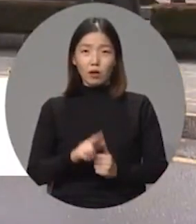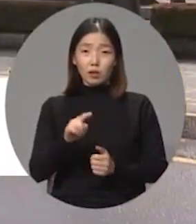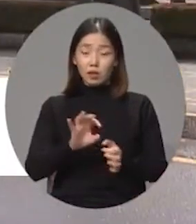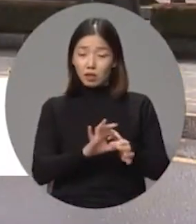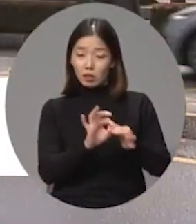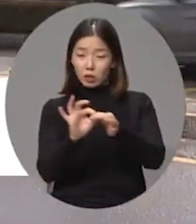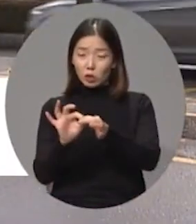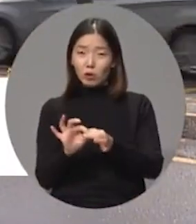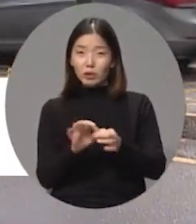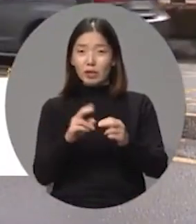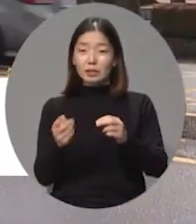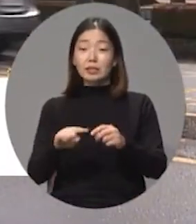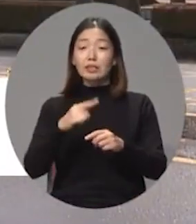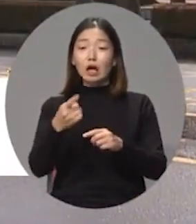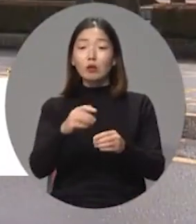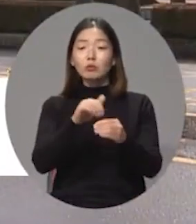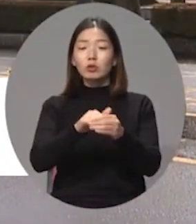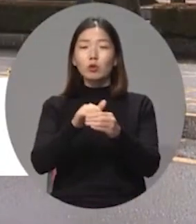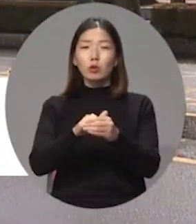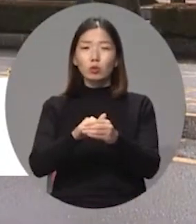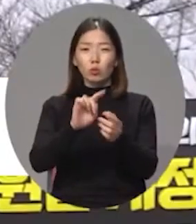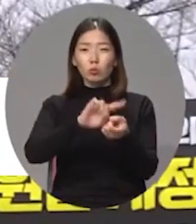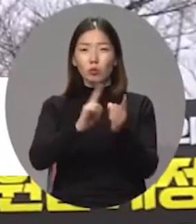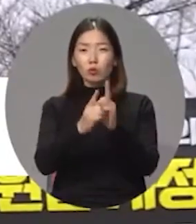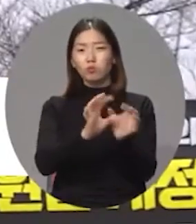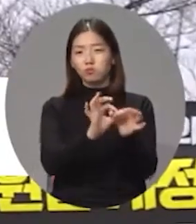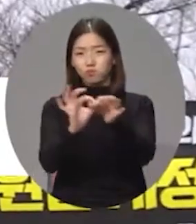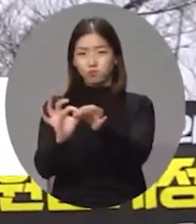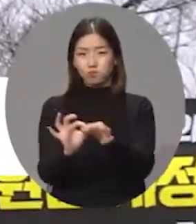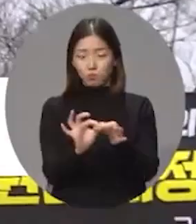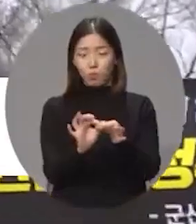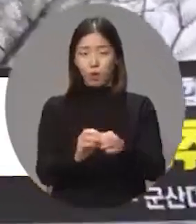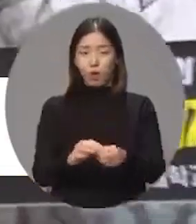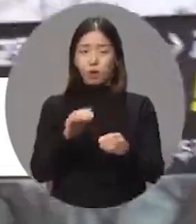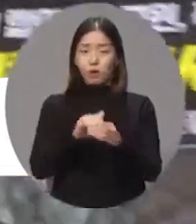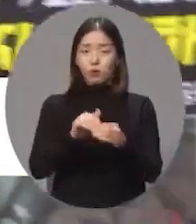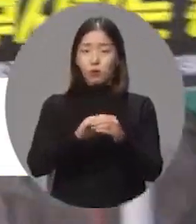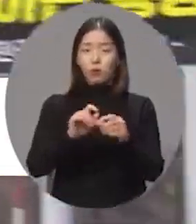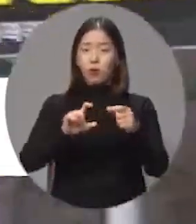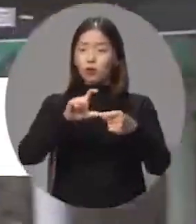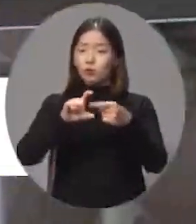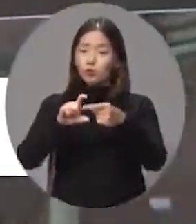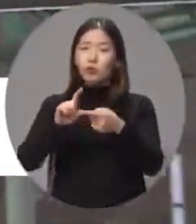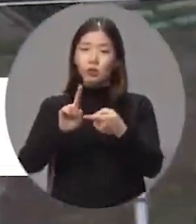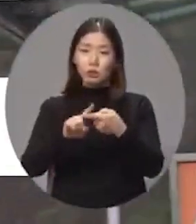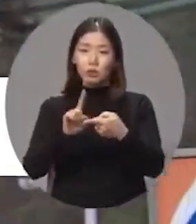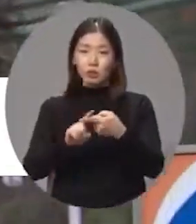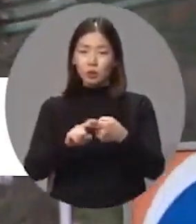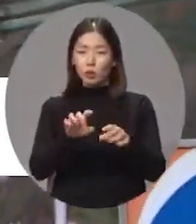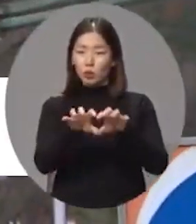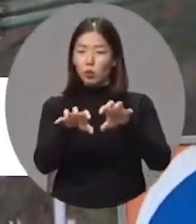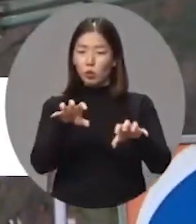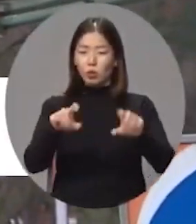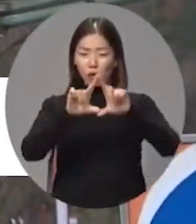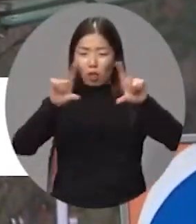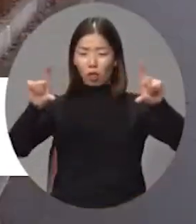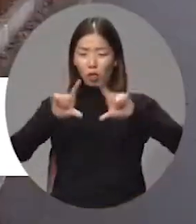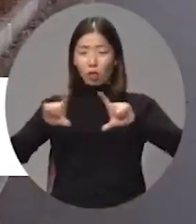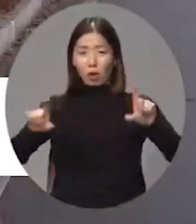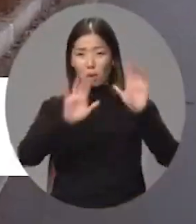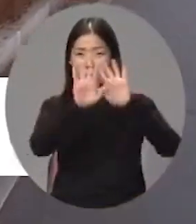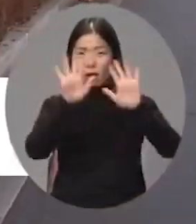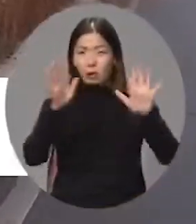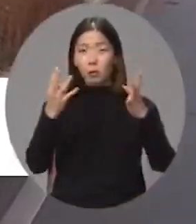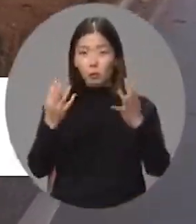후임 총장 선거에 도 번지고 있습니다 투표 반영비율 놓고 교정 곳곳에 현수막이나 붙을